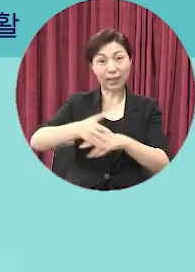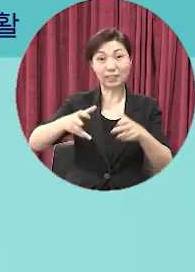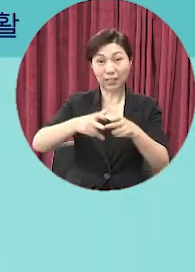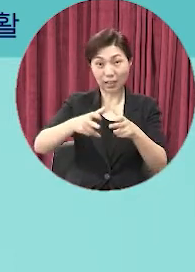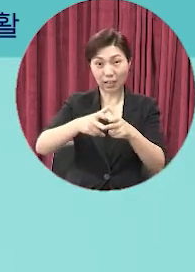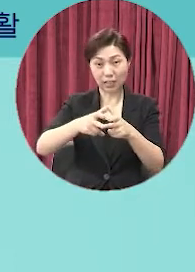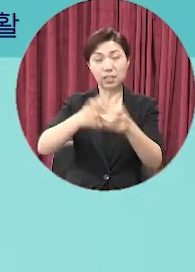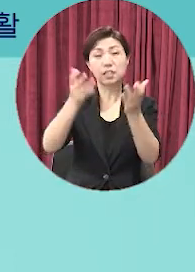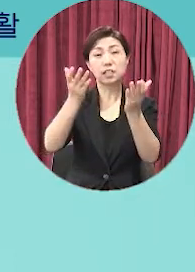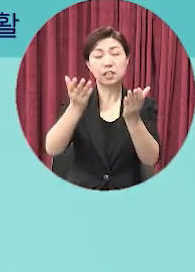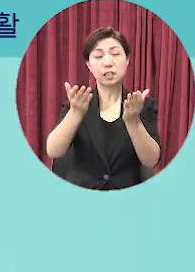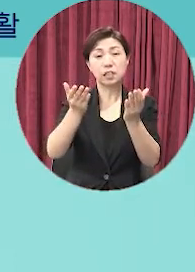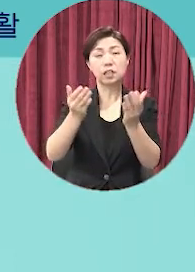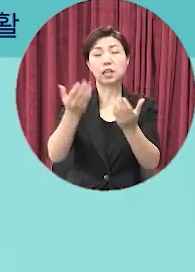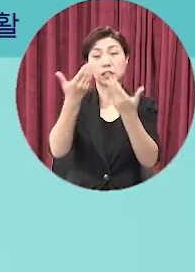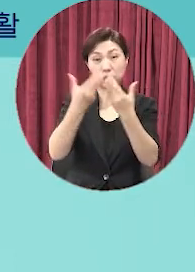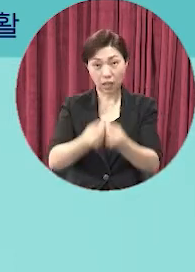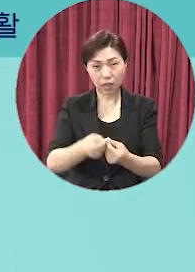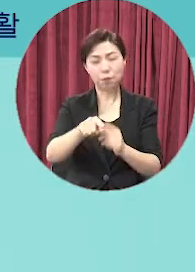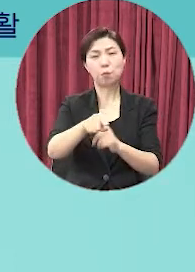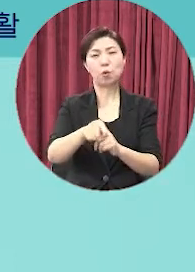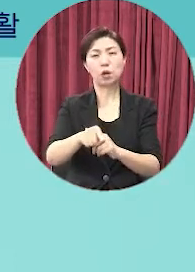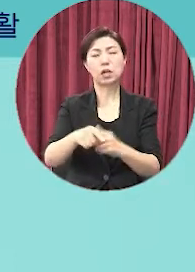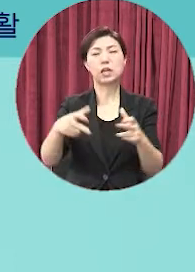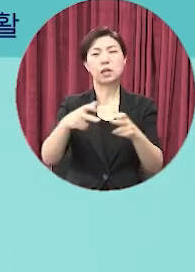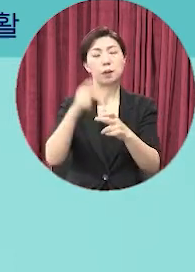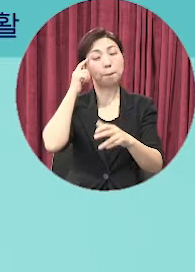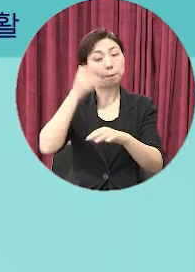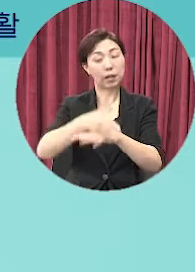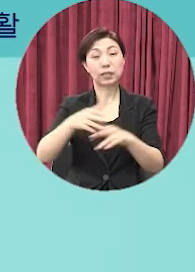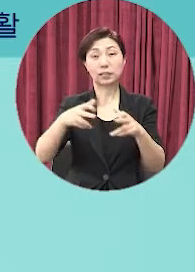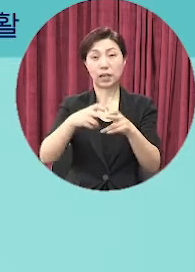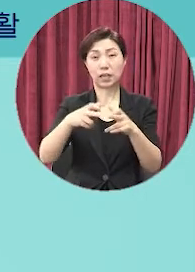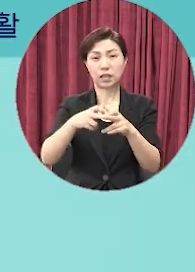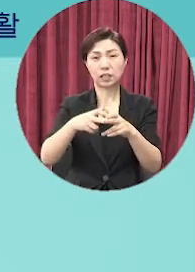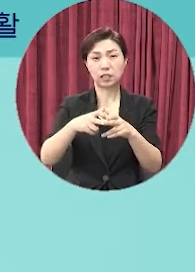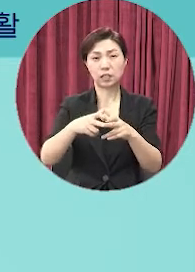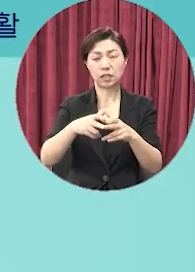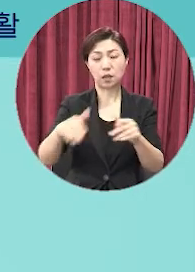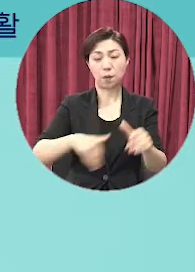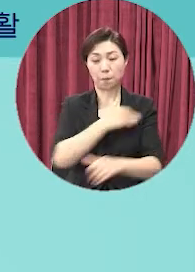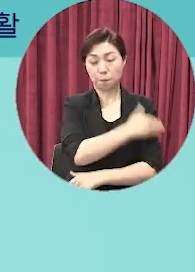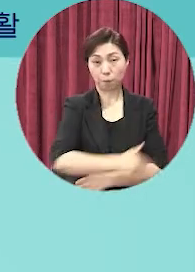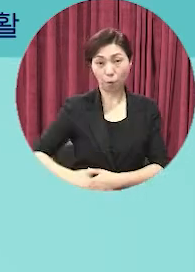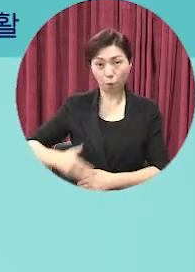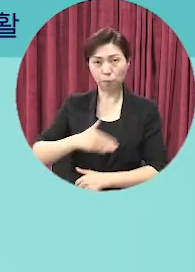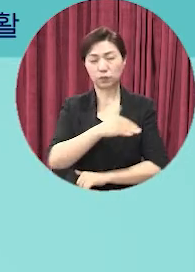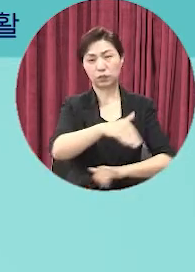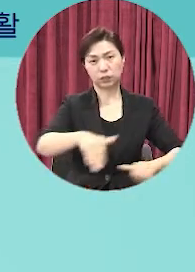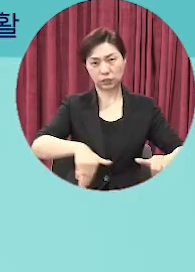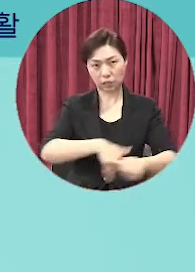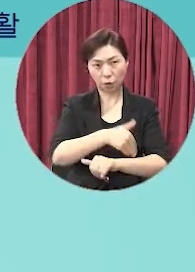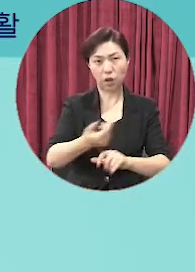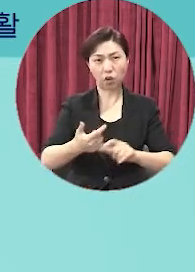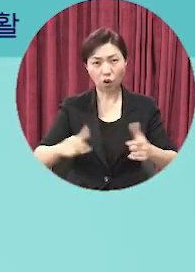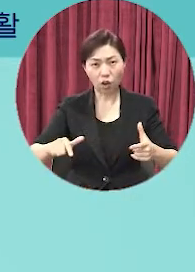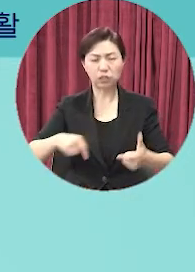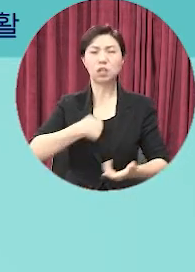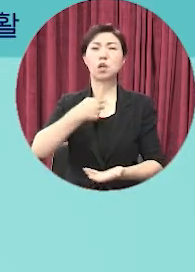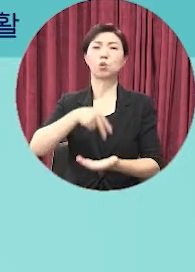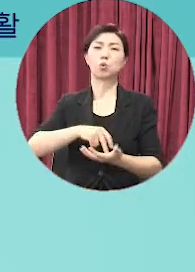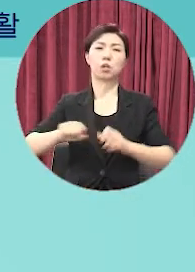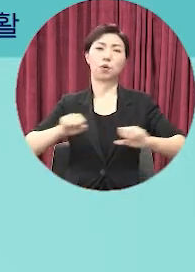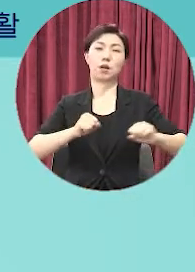만성 질환이라든지 2차 장애 문제는 비교적 없는 경우에 기능 상태도 또한 이제 로버스트 독립적이기 때문에 이때는